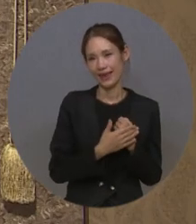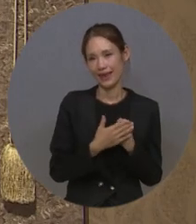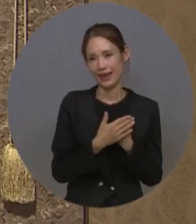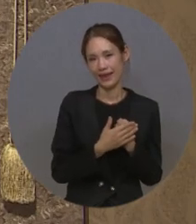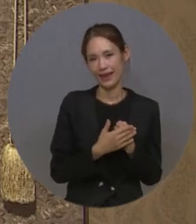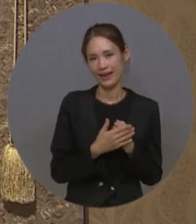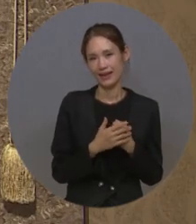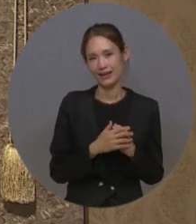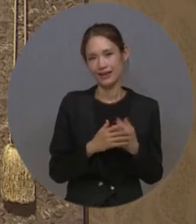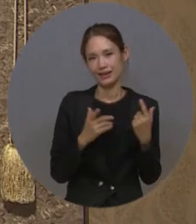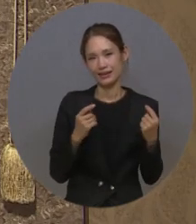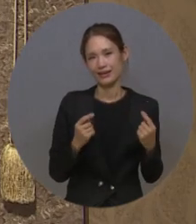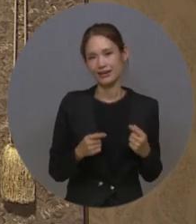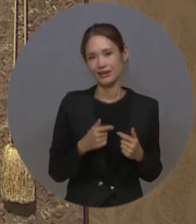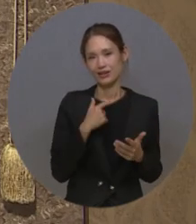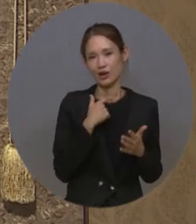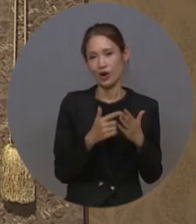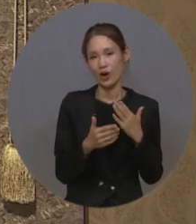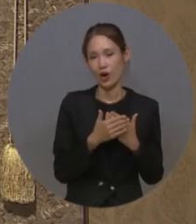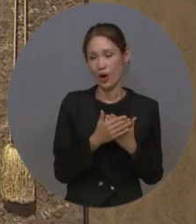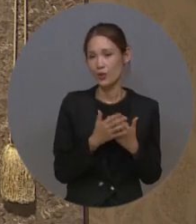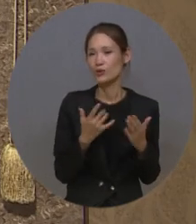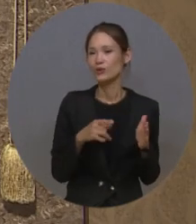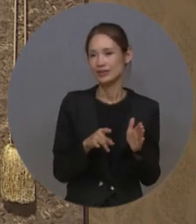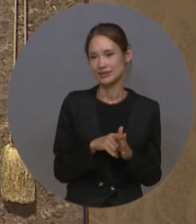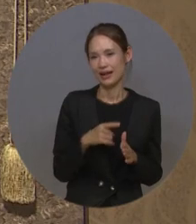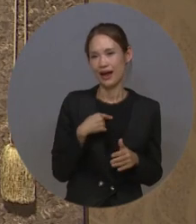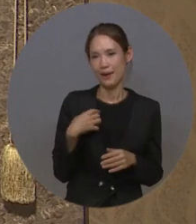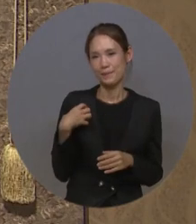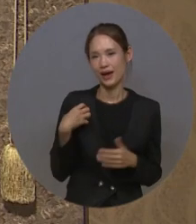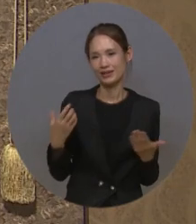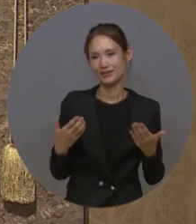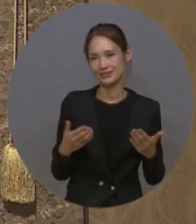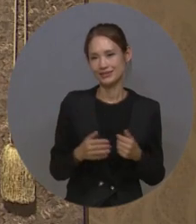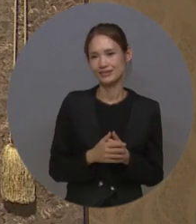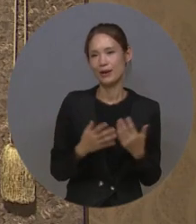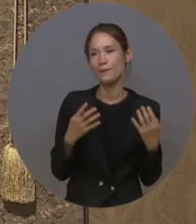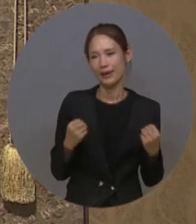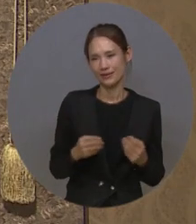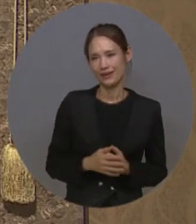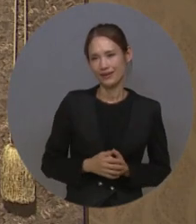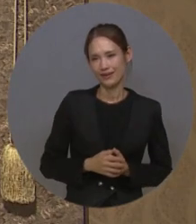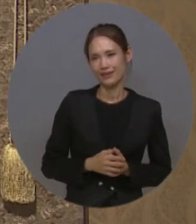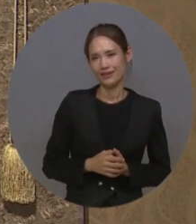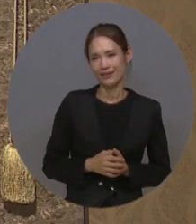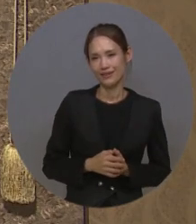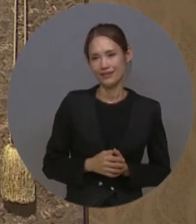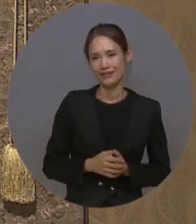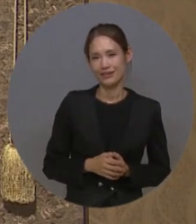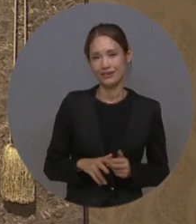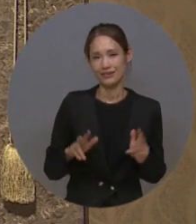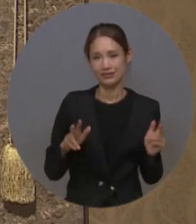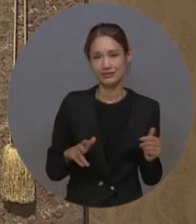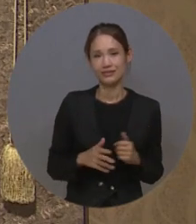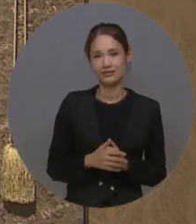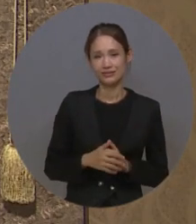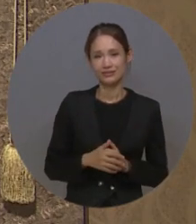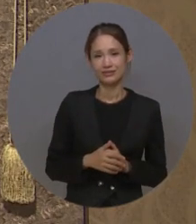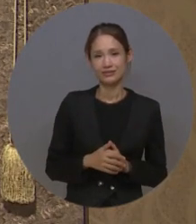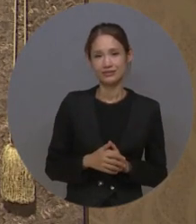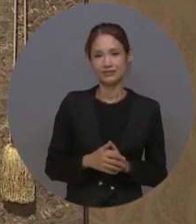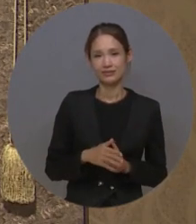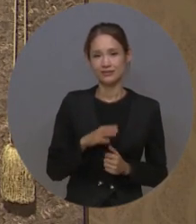것들을 경험하게 하기 위해서는 제가 또 해야 될 일들이 많이 있어요. 네. 지금은 다 정말 장인